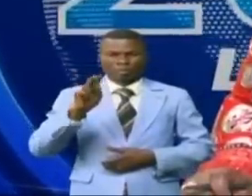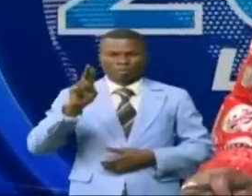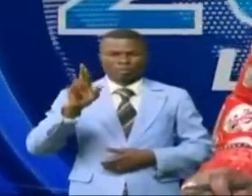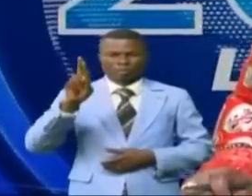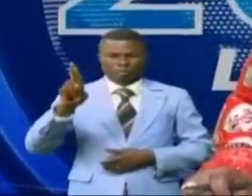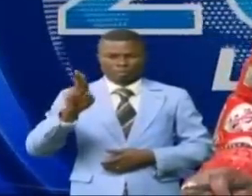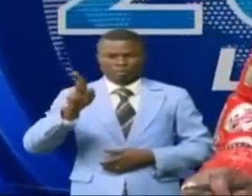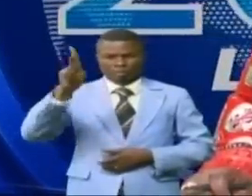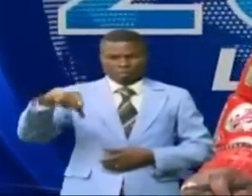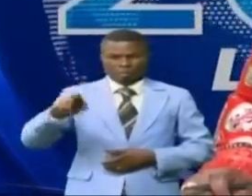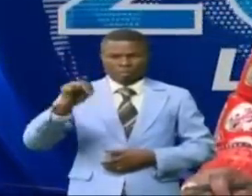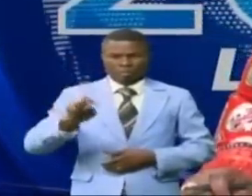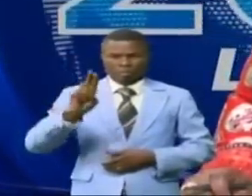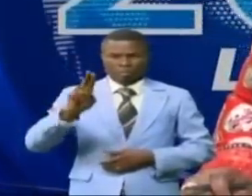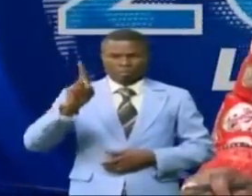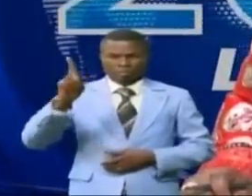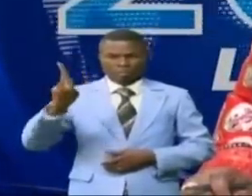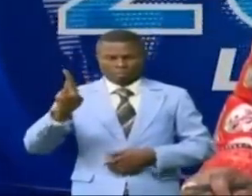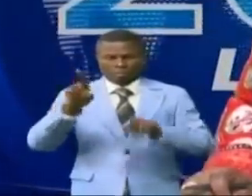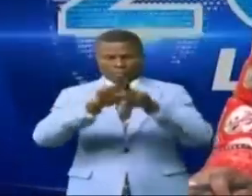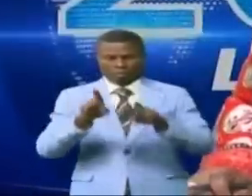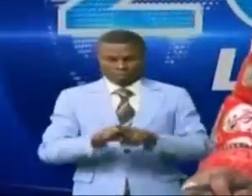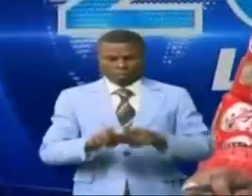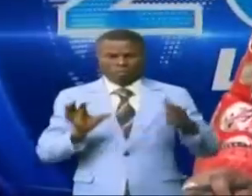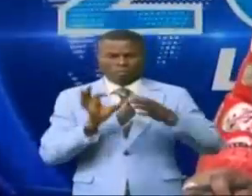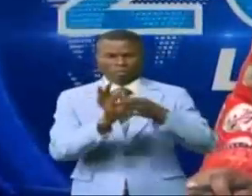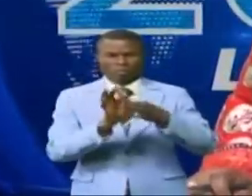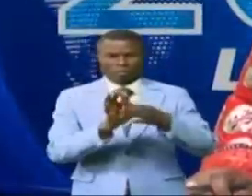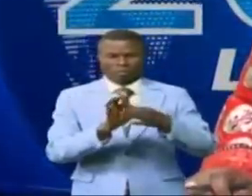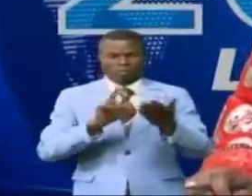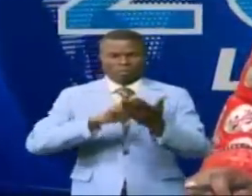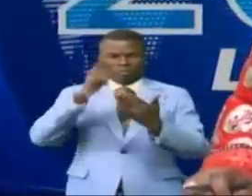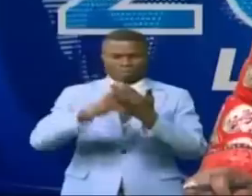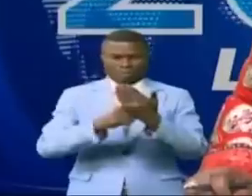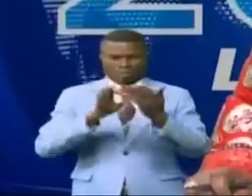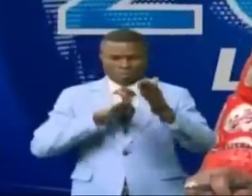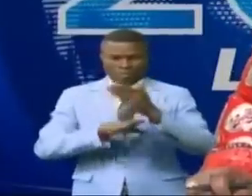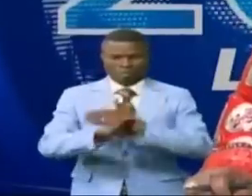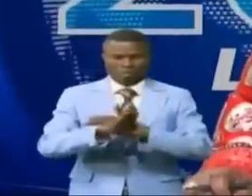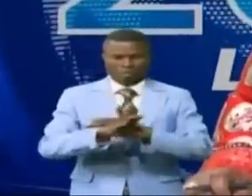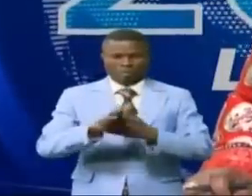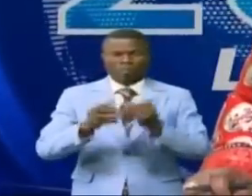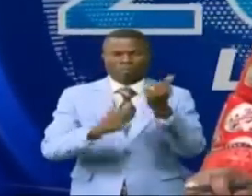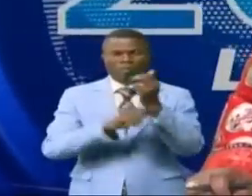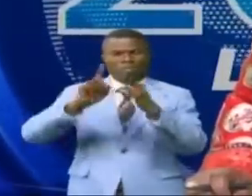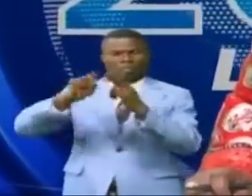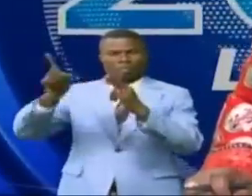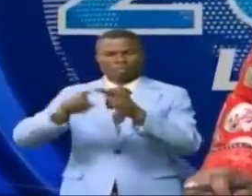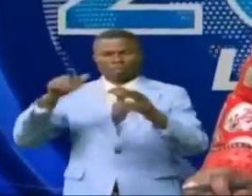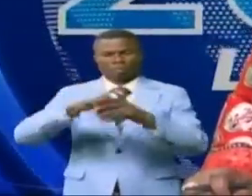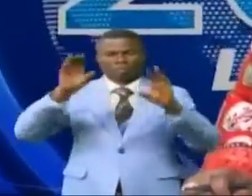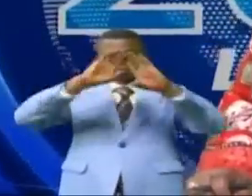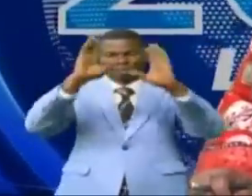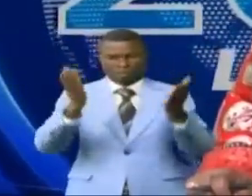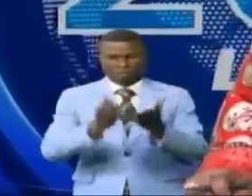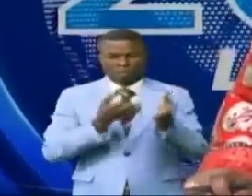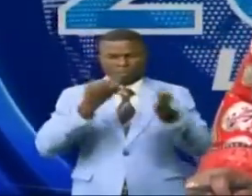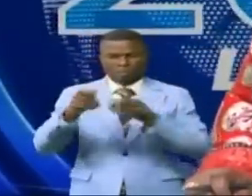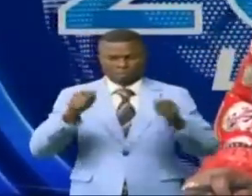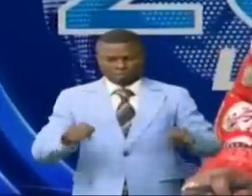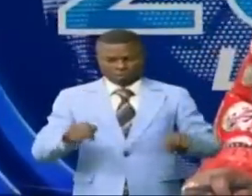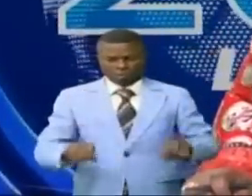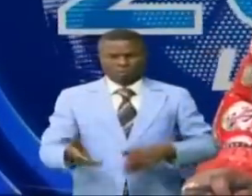et le HCR copilotent un projet d'intégration des déplacés dans la communauté. Les détails dans